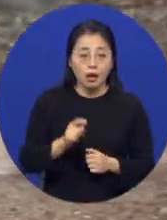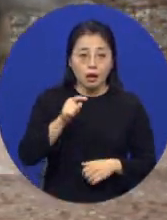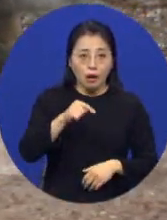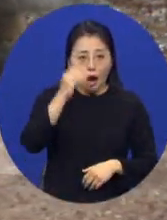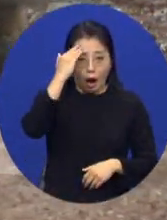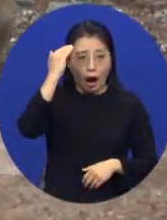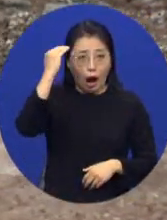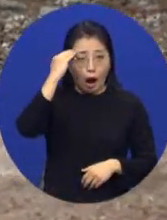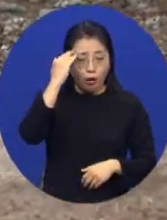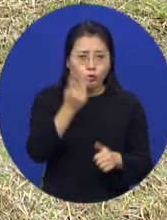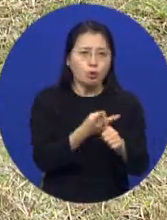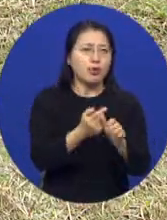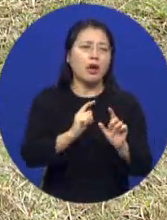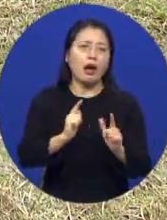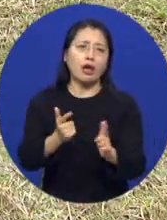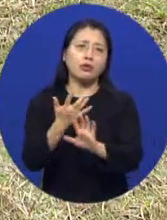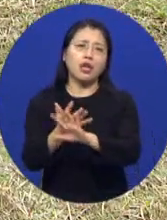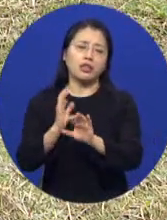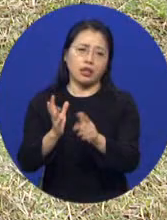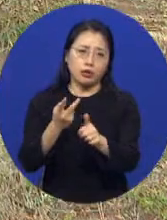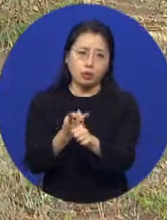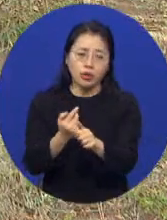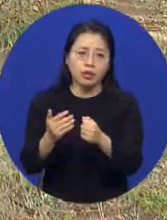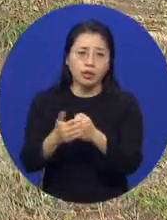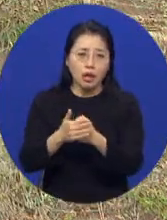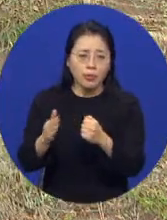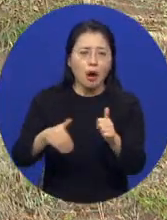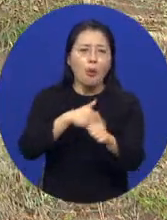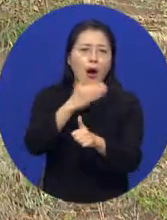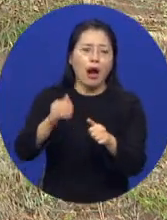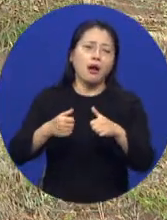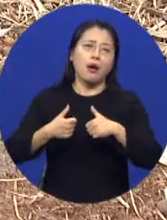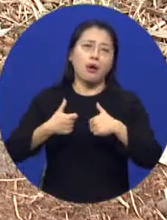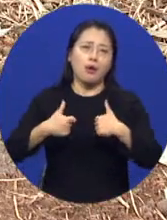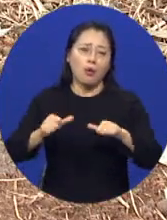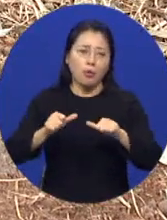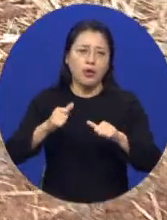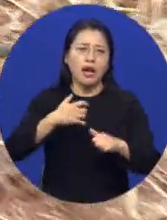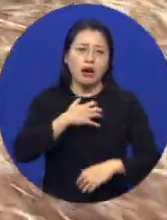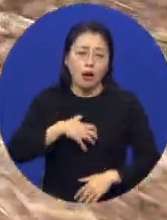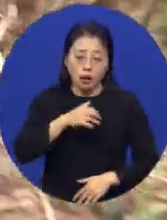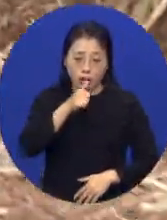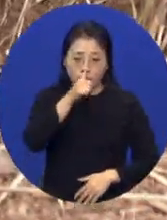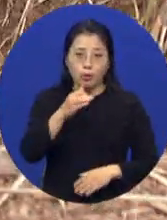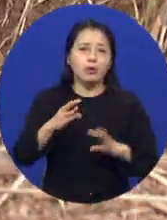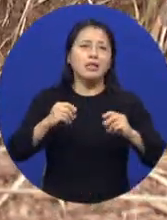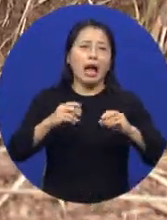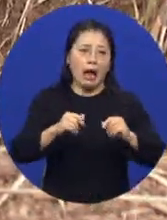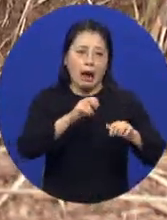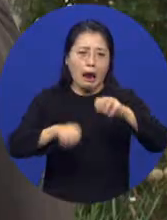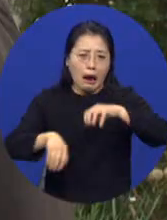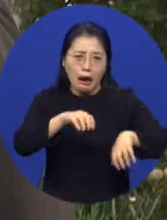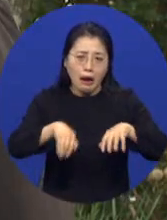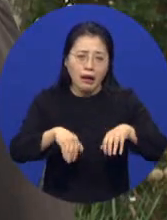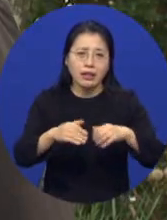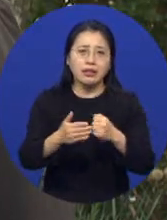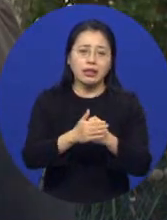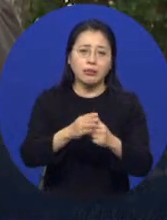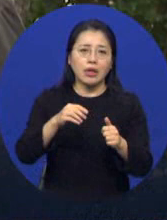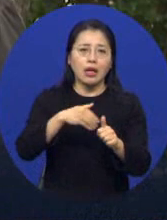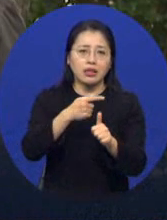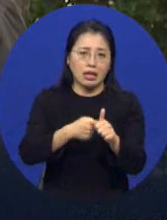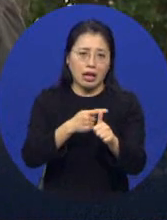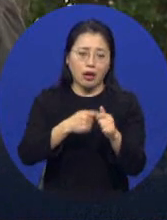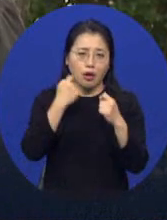아닌 외래종이다 보니 생태계 교란 우려는 물론 여기저기 굴을 파 제주 오름이 훼손되고 있습니다 증가된